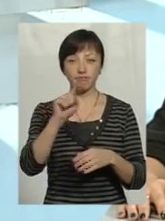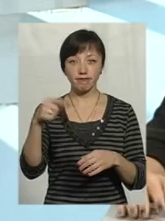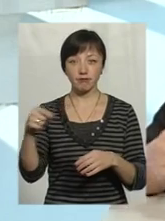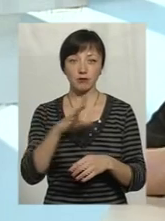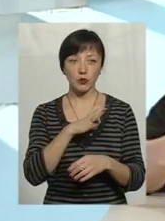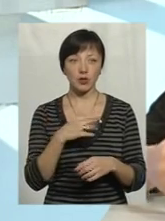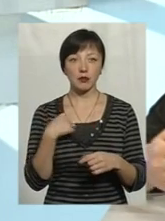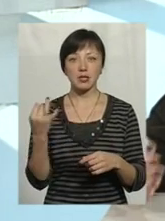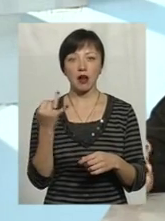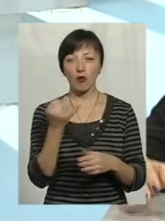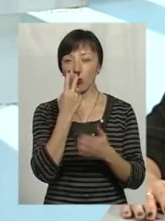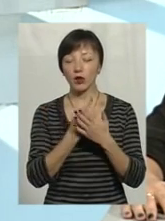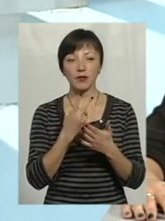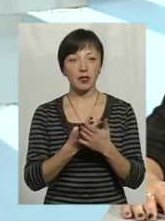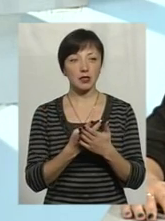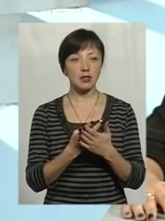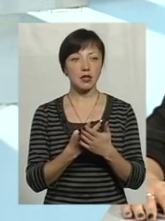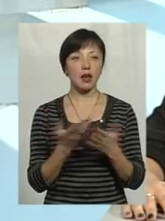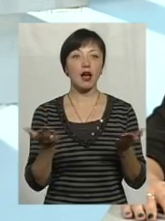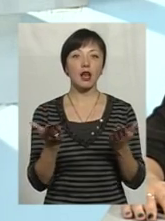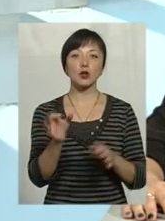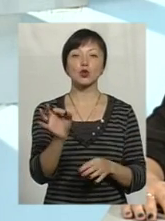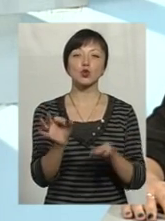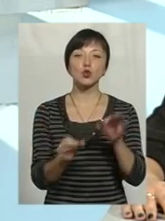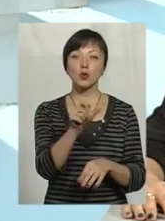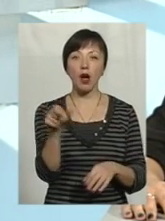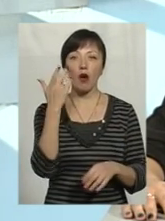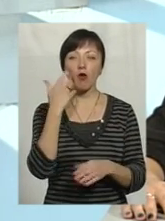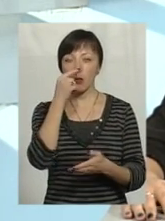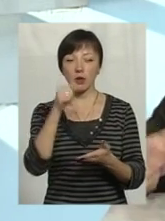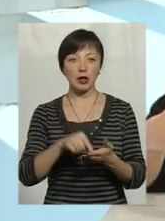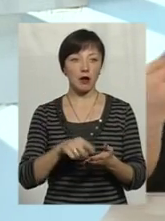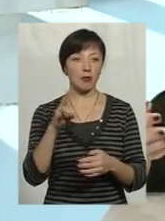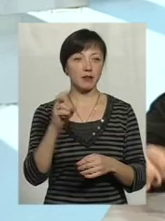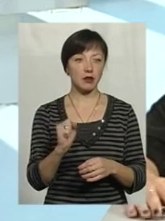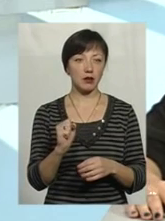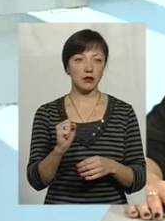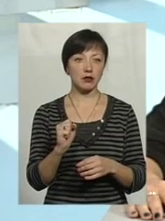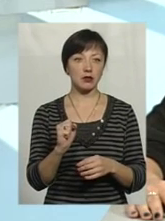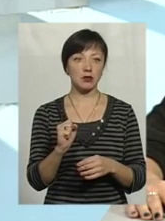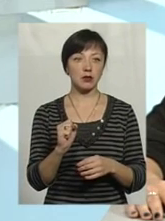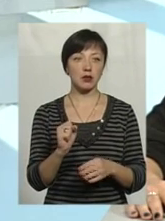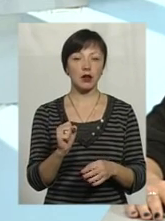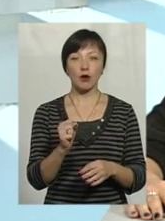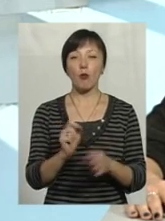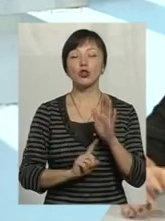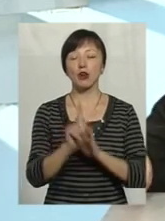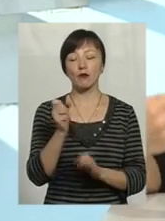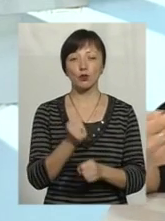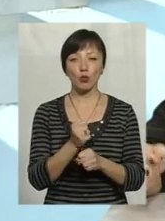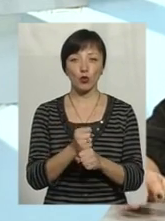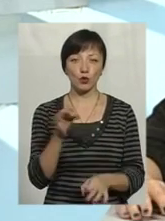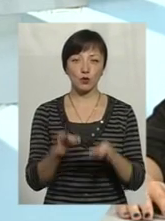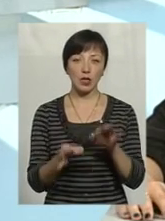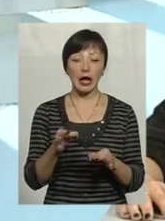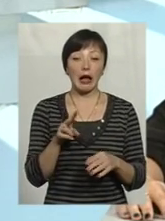що нам також цікаво подивитися, який суддя коли потрапив на там, судову діяльність, так, і ким